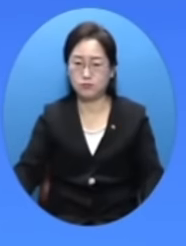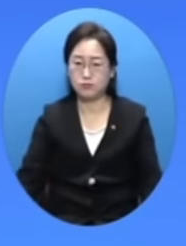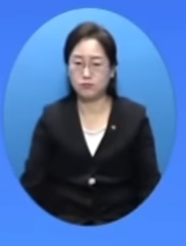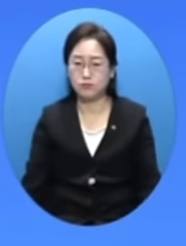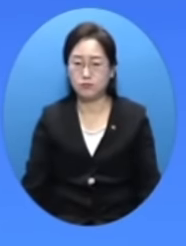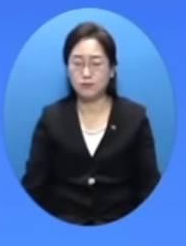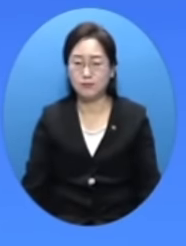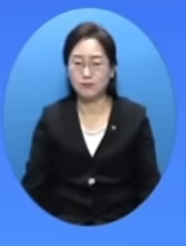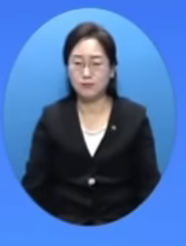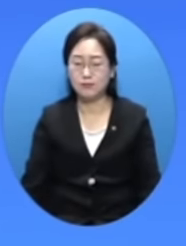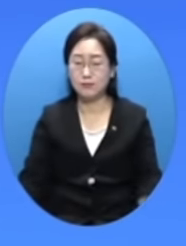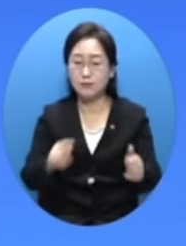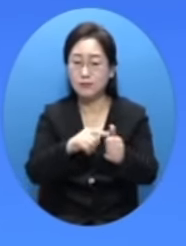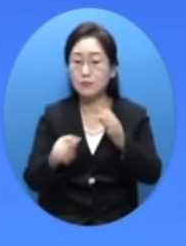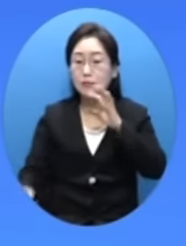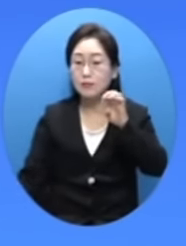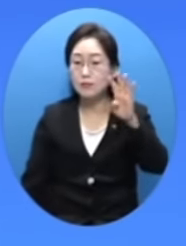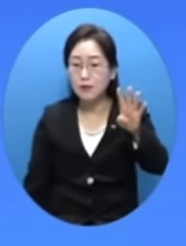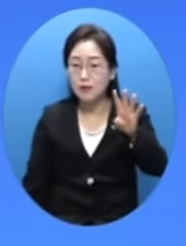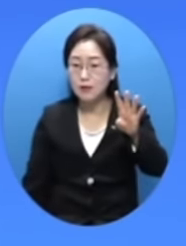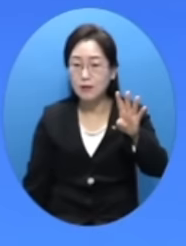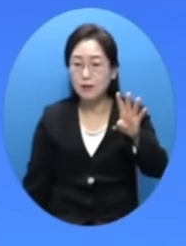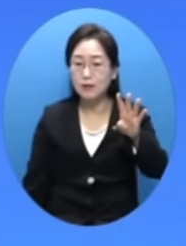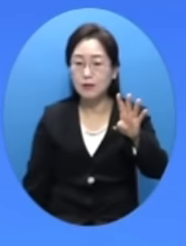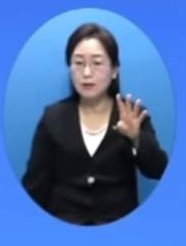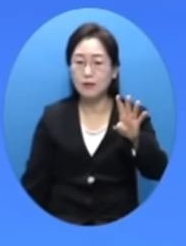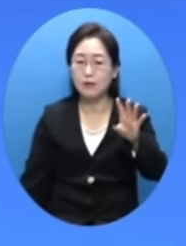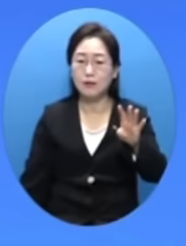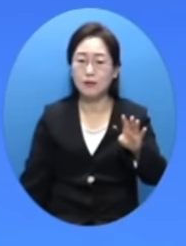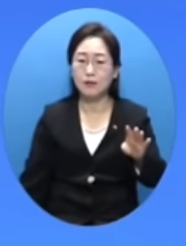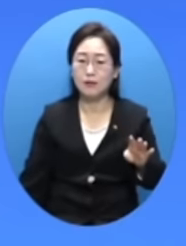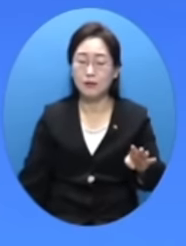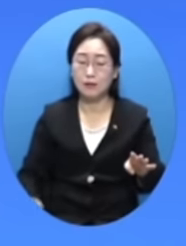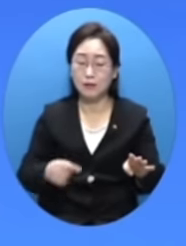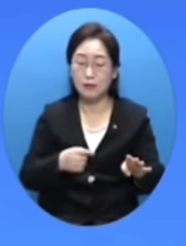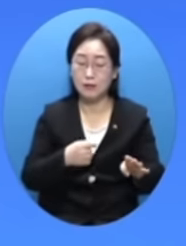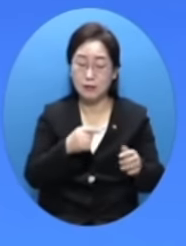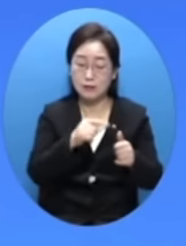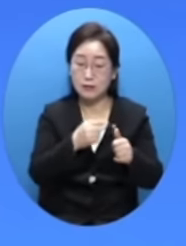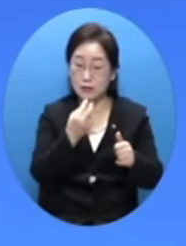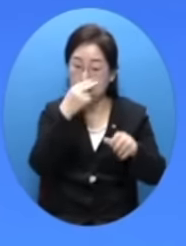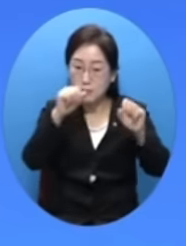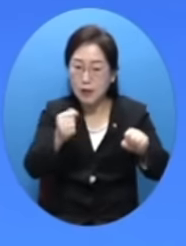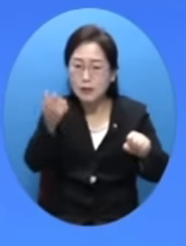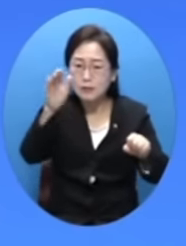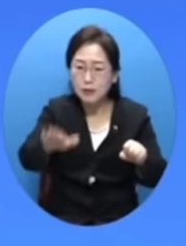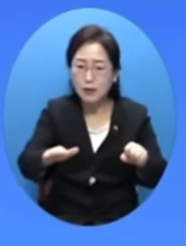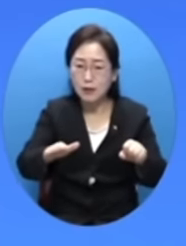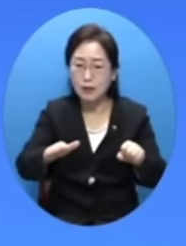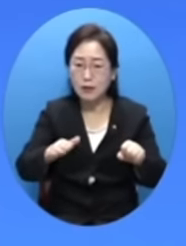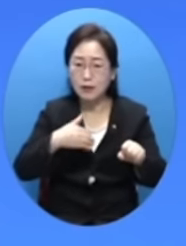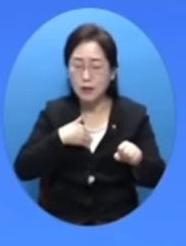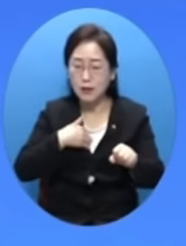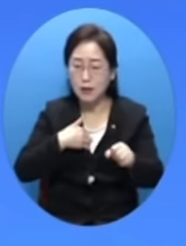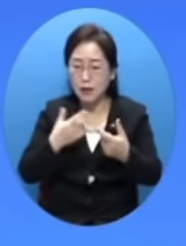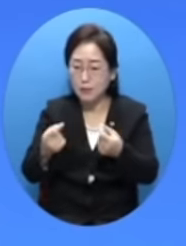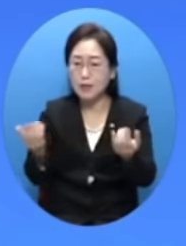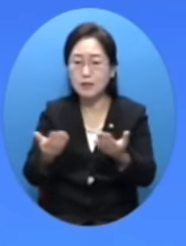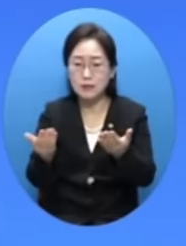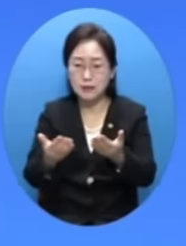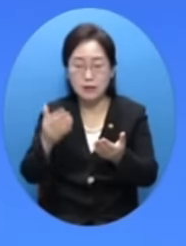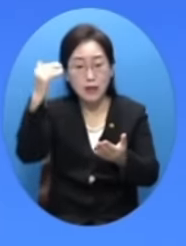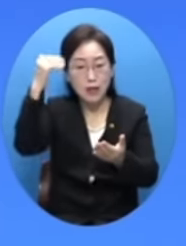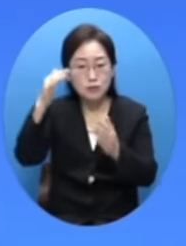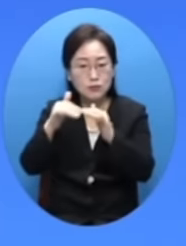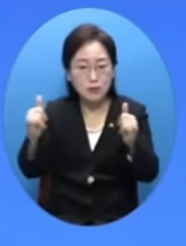그는 44살의 나이로 그것도 자기는 살 수 있는데 자기가 했던 동역했던